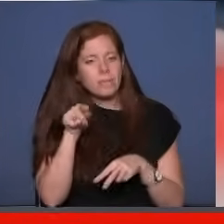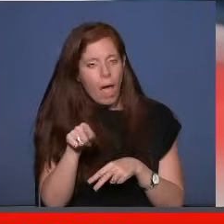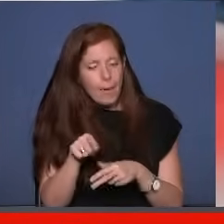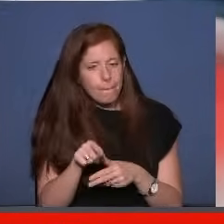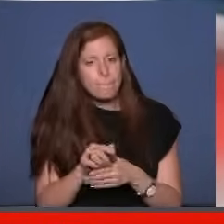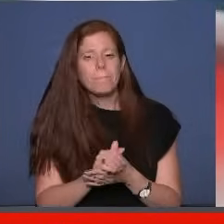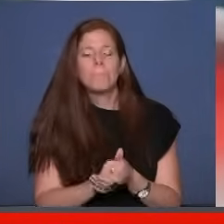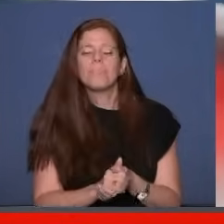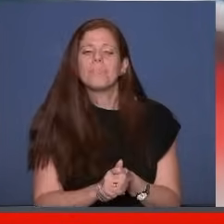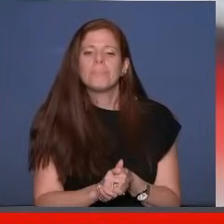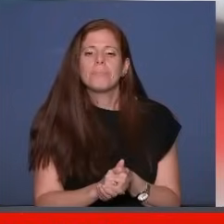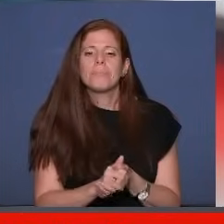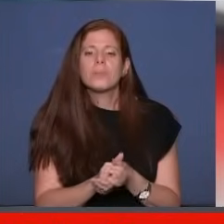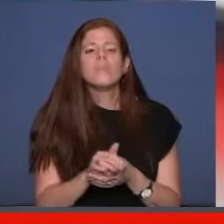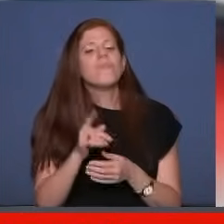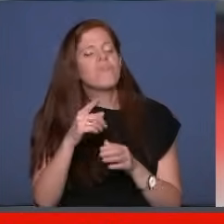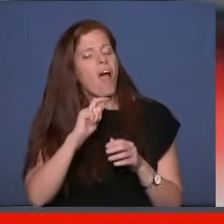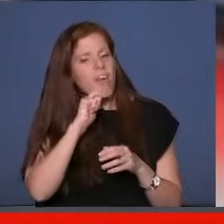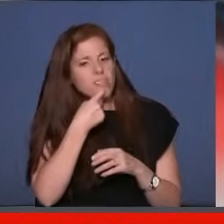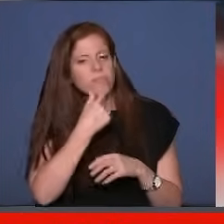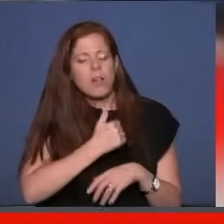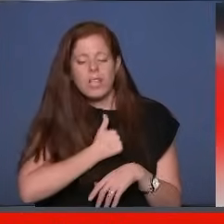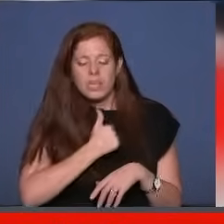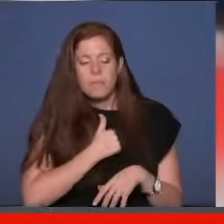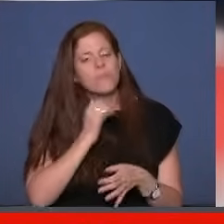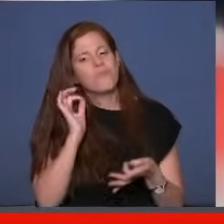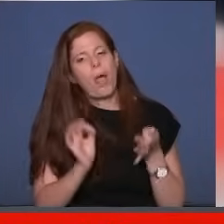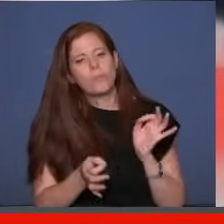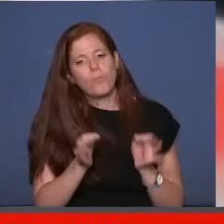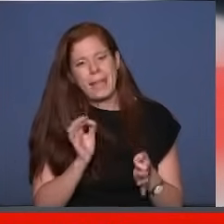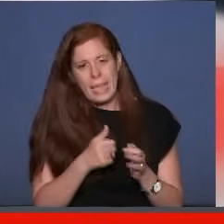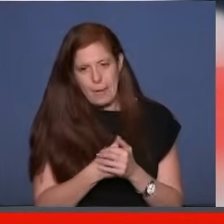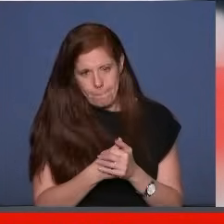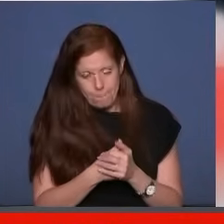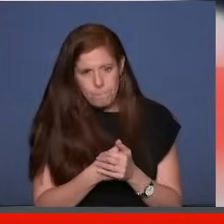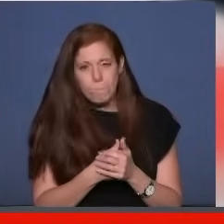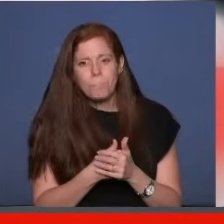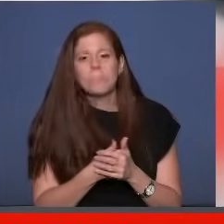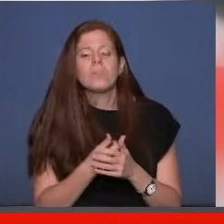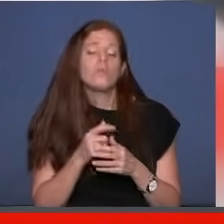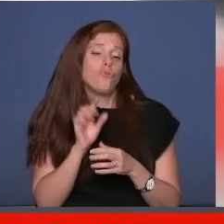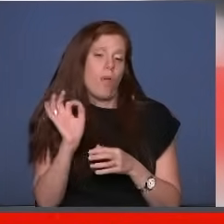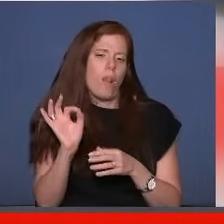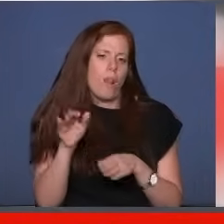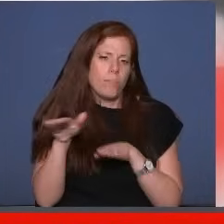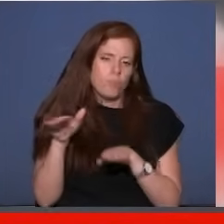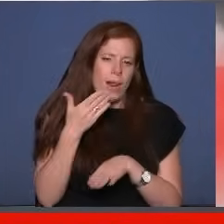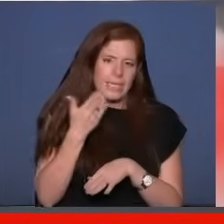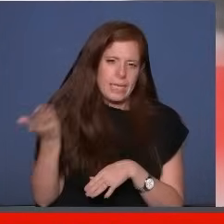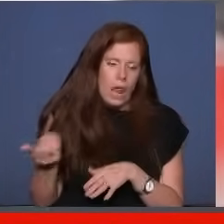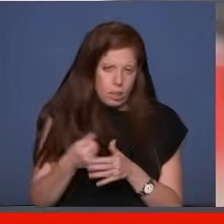والقيم الإنسانية والأخلاقية والدينية والقانونية لدى